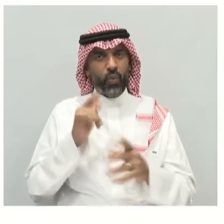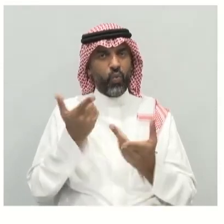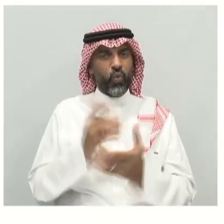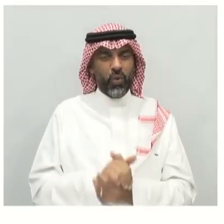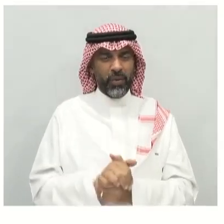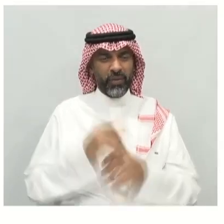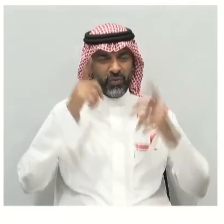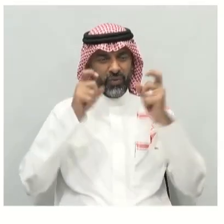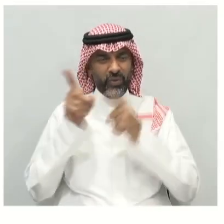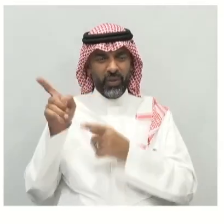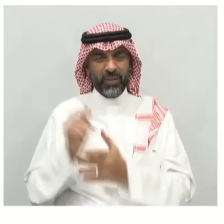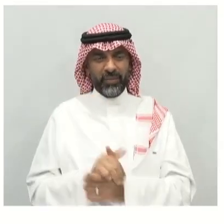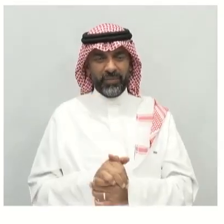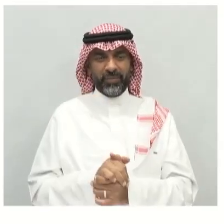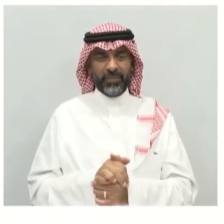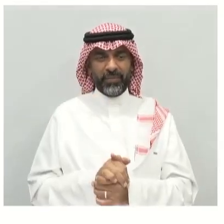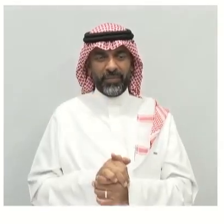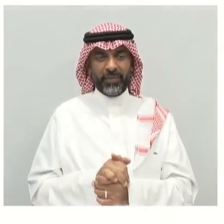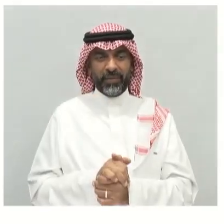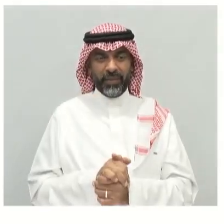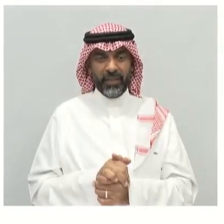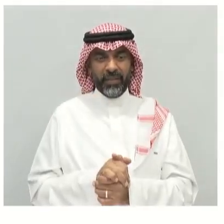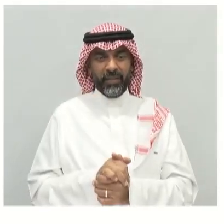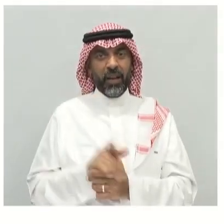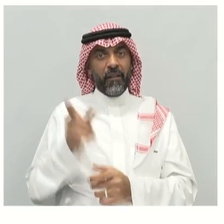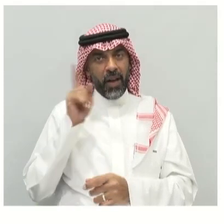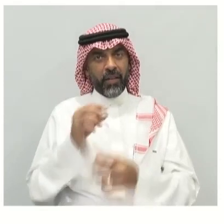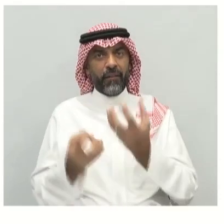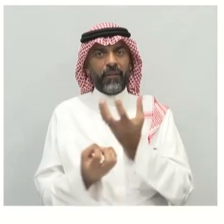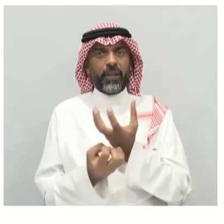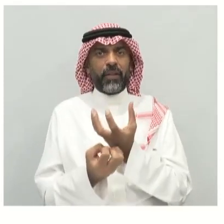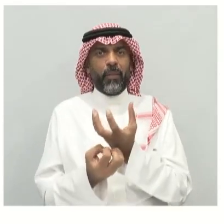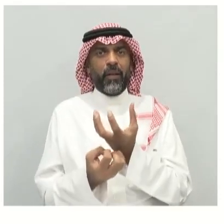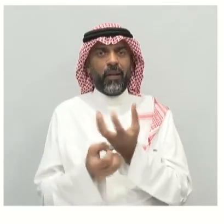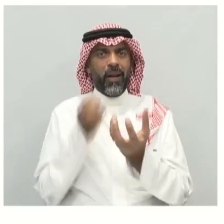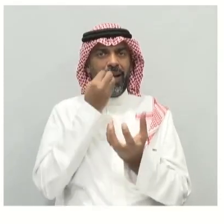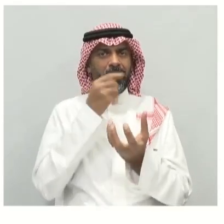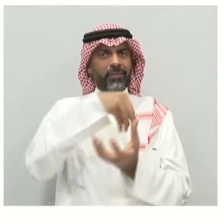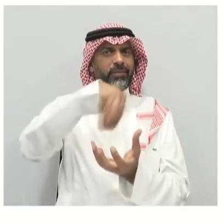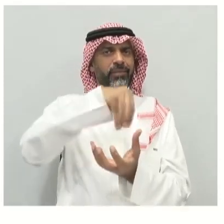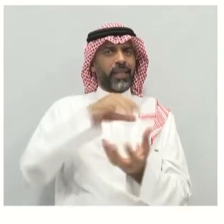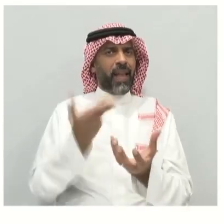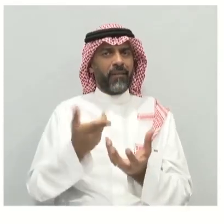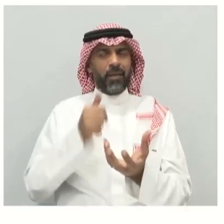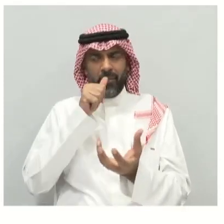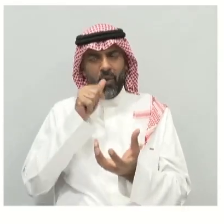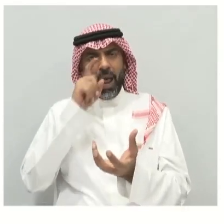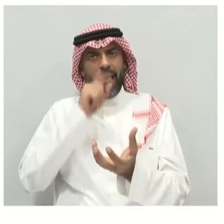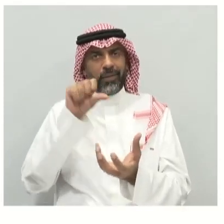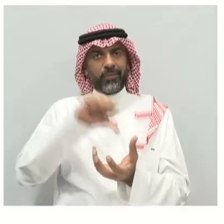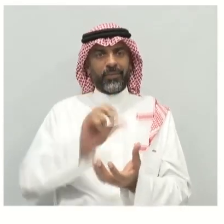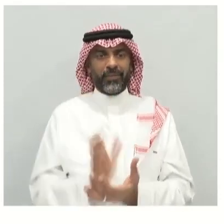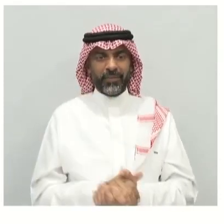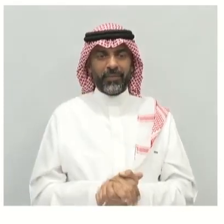نشوف الصوره عندنا تزين نستخدم الماء في الطبخ هذه بعض